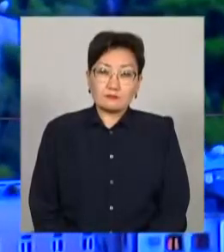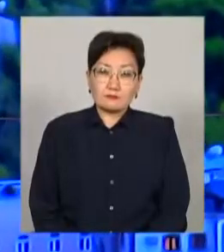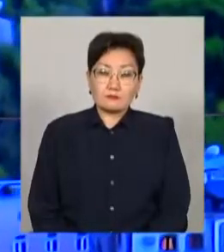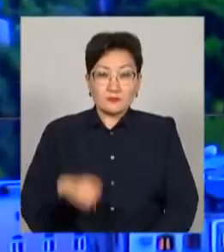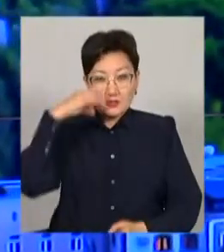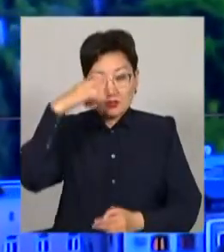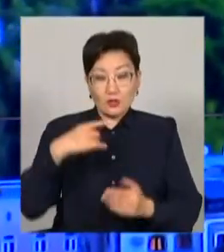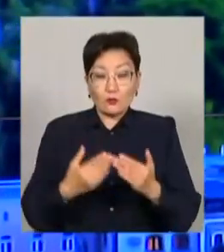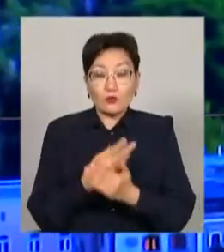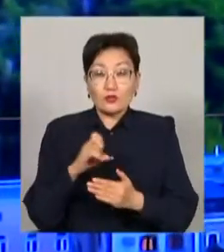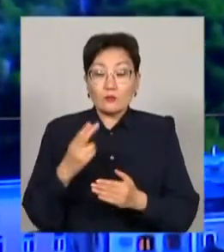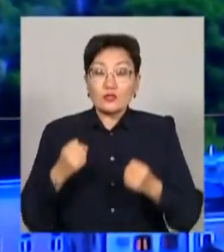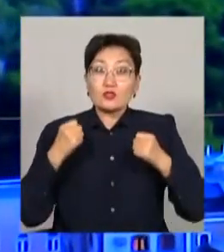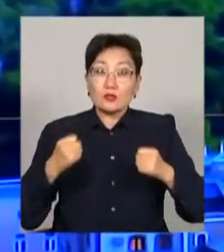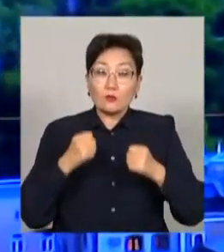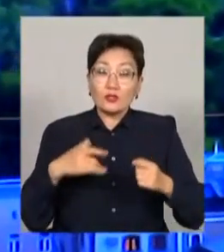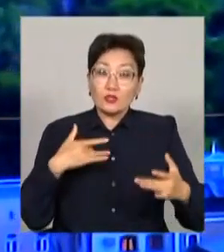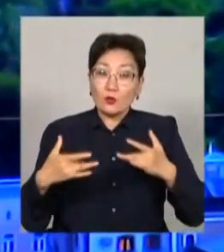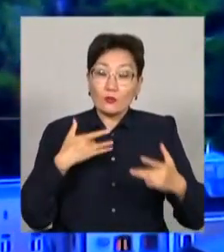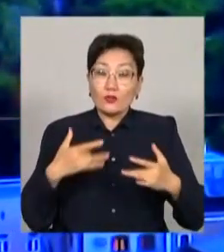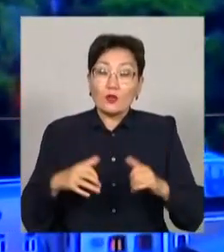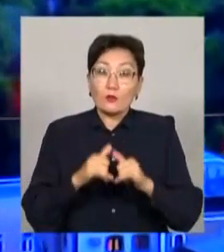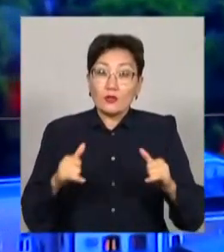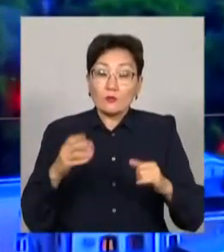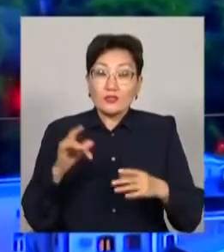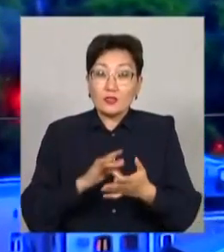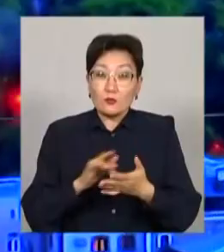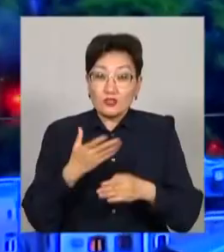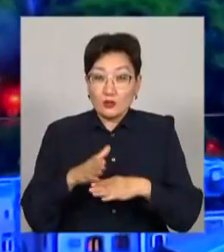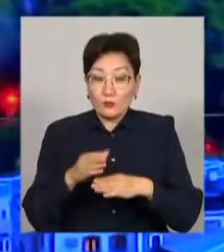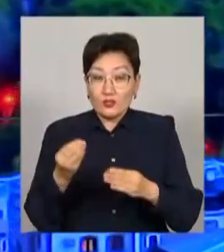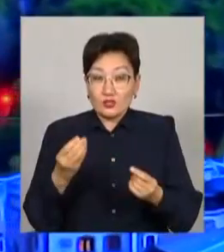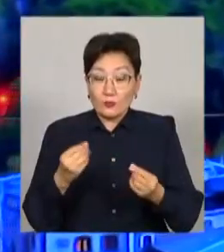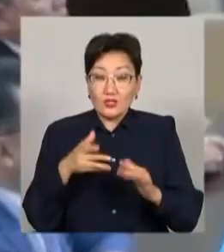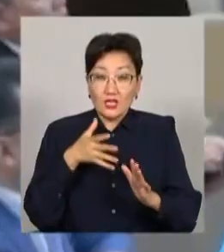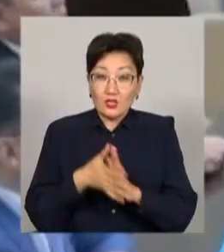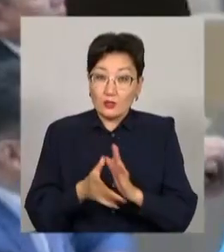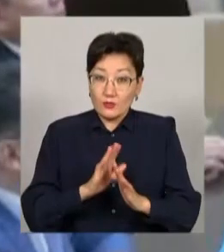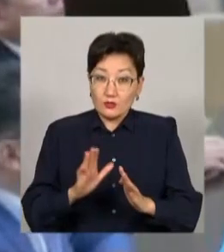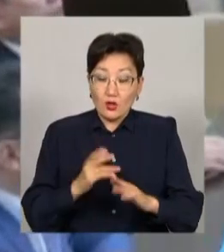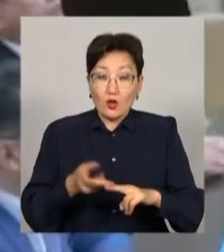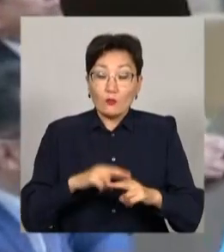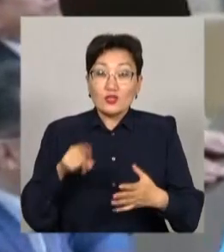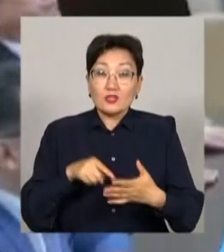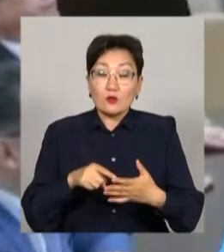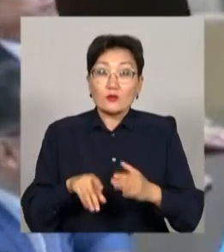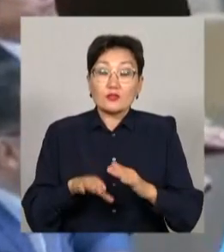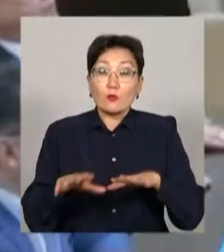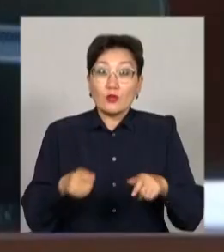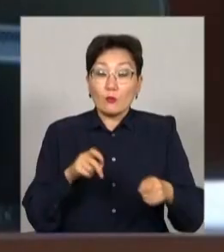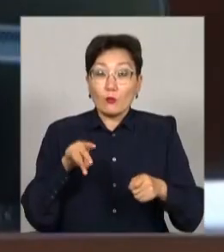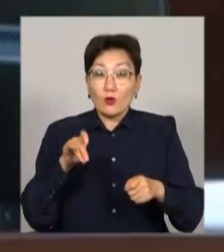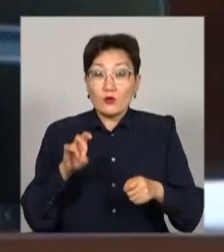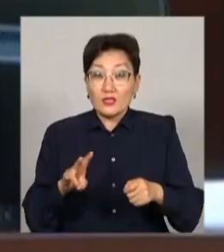Ел жаңалықтарынан, ұлттық спорт пен киноны дамытуға бюджеттен бөлінген қыруар қаржы игерілмей қалған. Бұл мәселені Сенат төрағасы